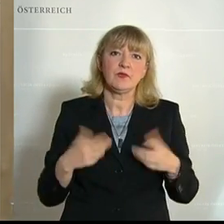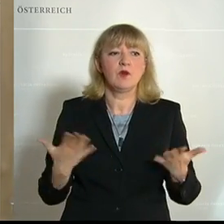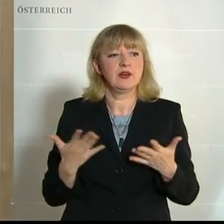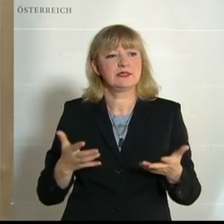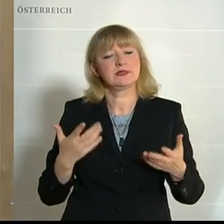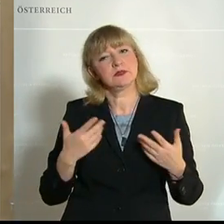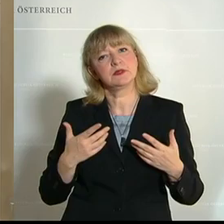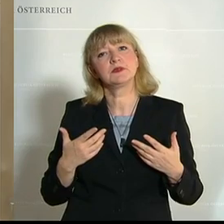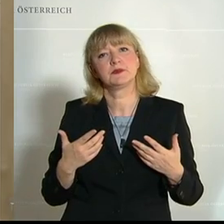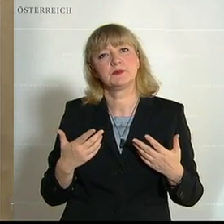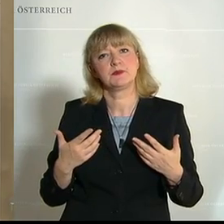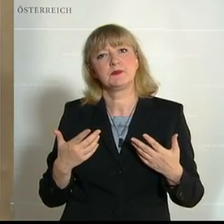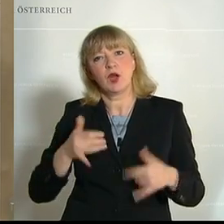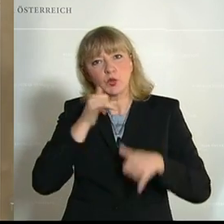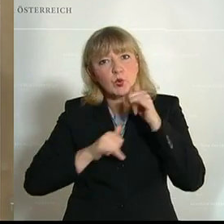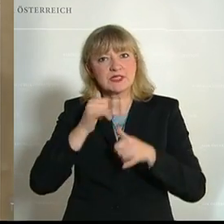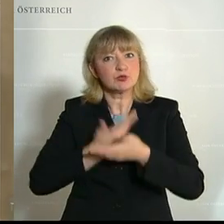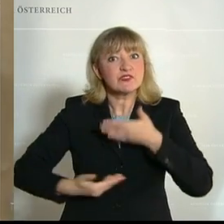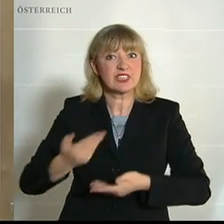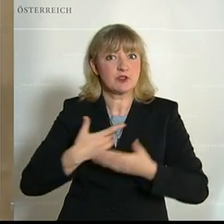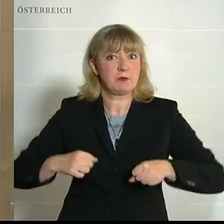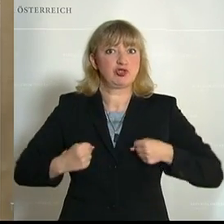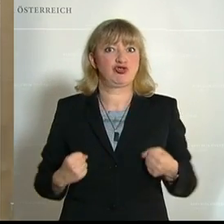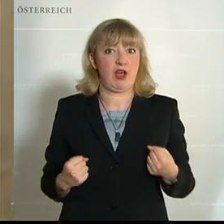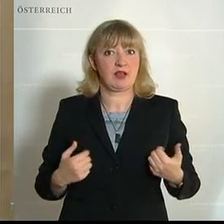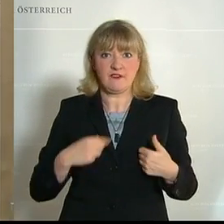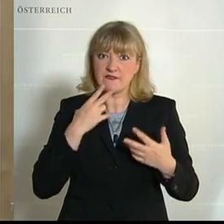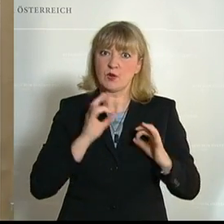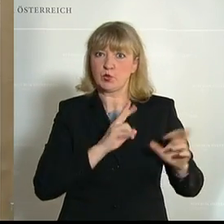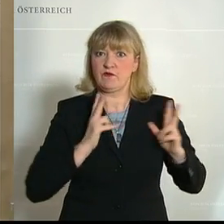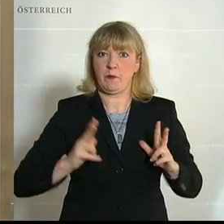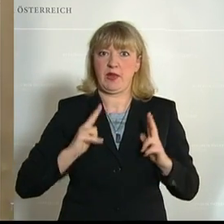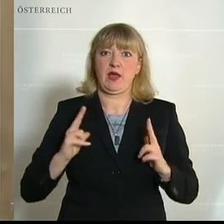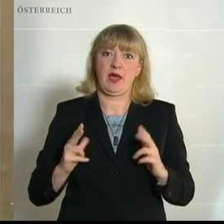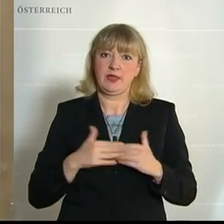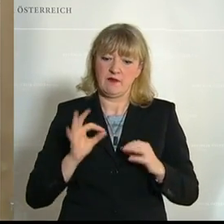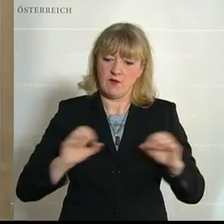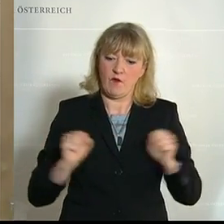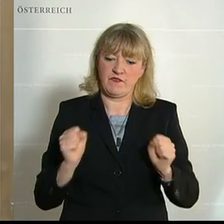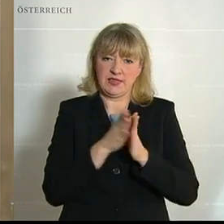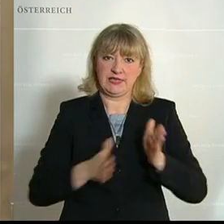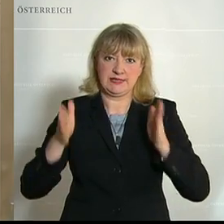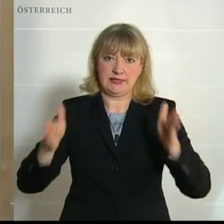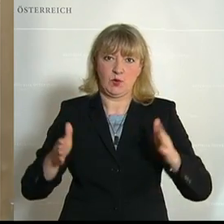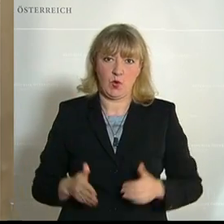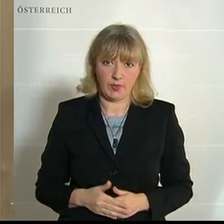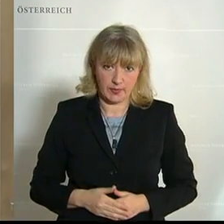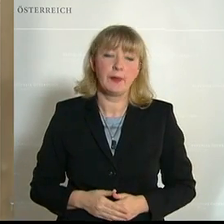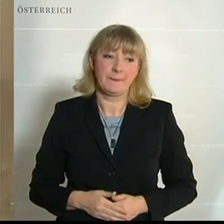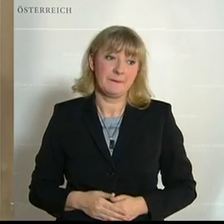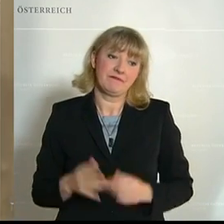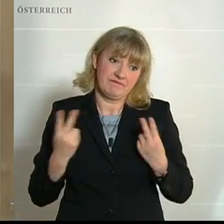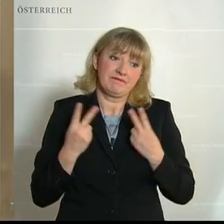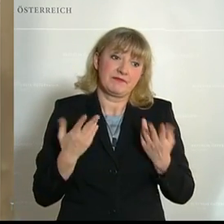einer gestärkten Tourismuswirtschaft gut gerüstet in die Wintersaison gehen. Und dass es